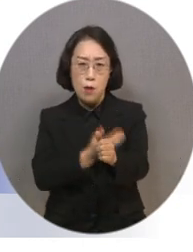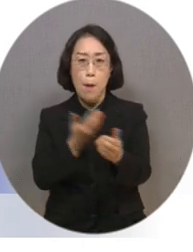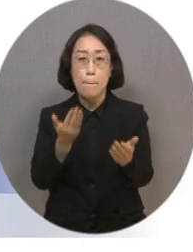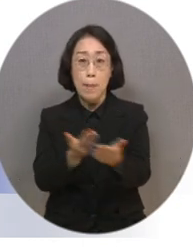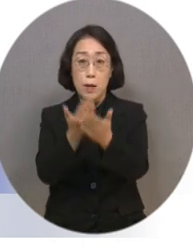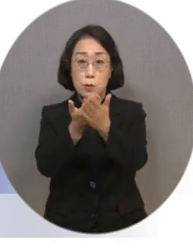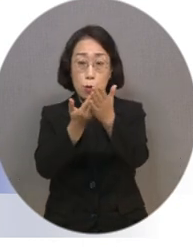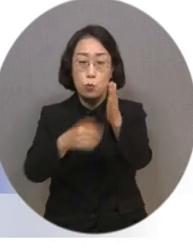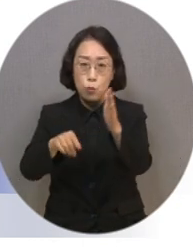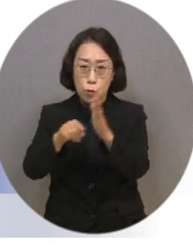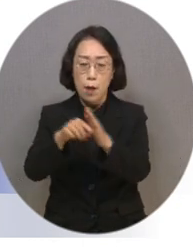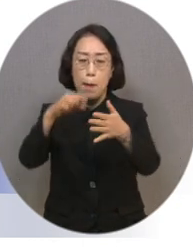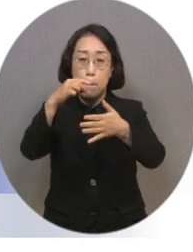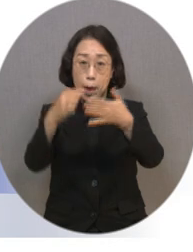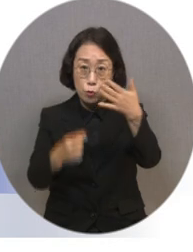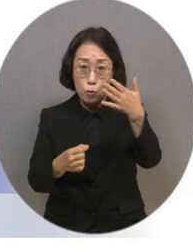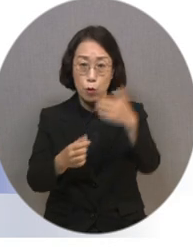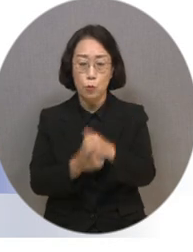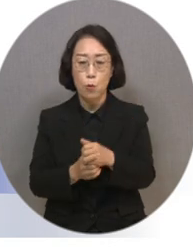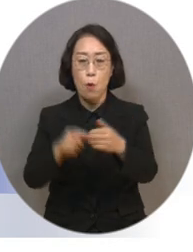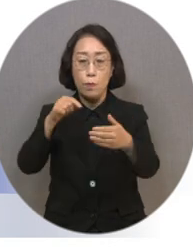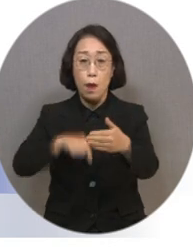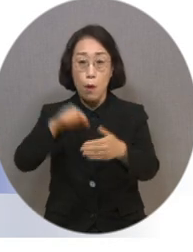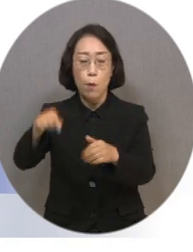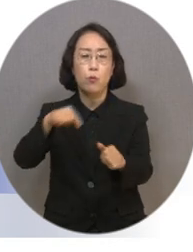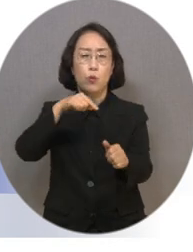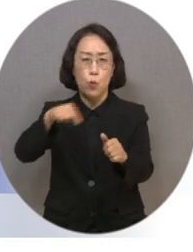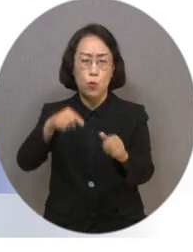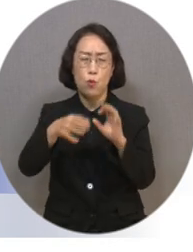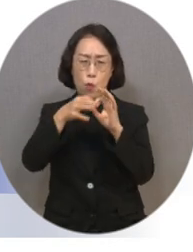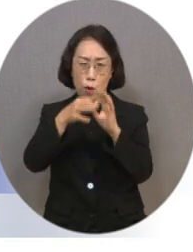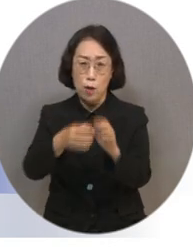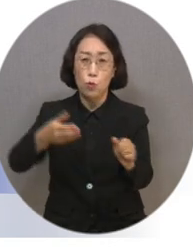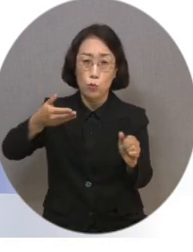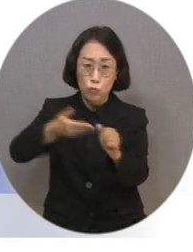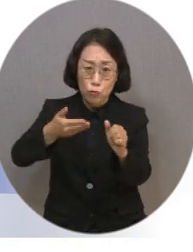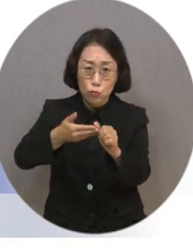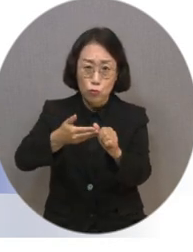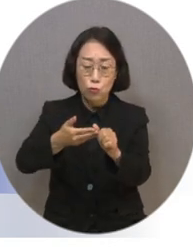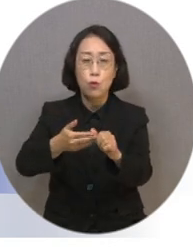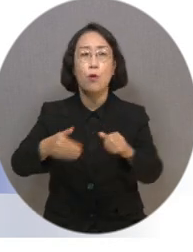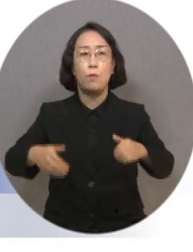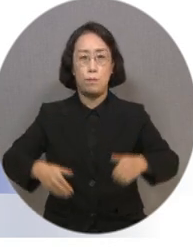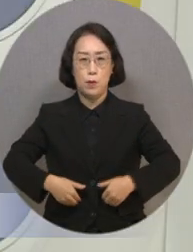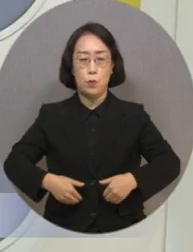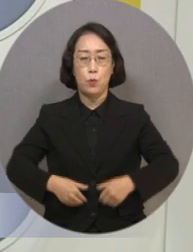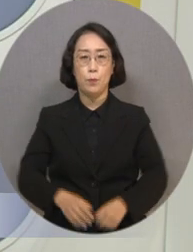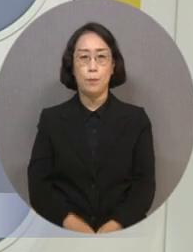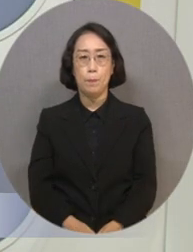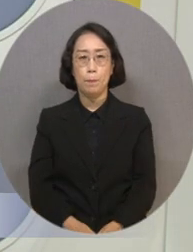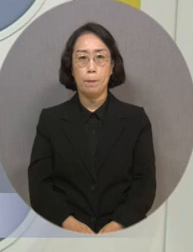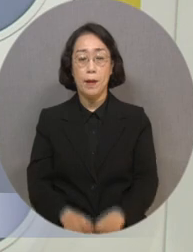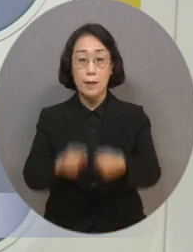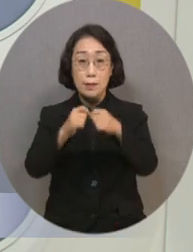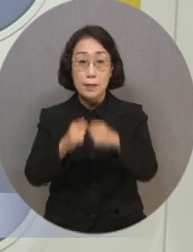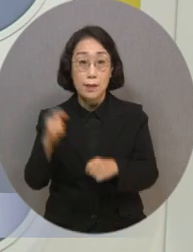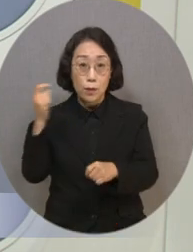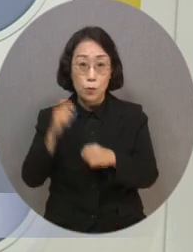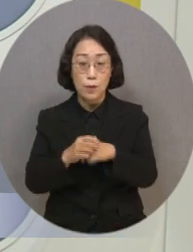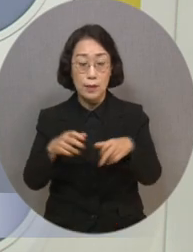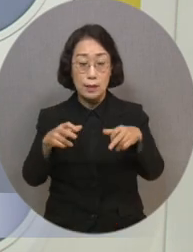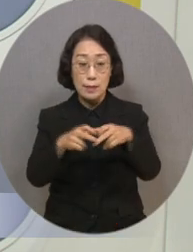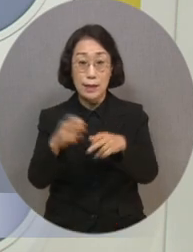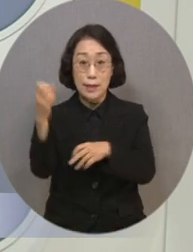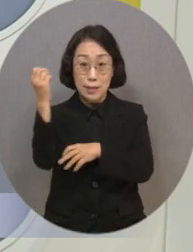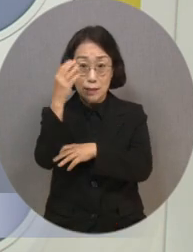매뉴얼 개발과 정기적인 내외부 교육을 통한 전문성 확보가 필요해 보입니다 더 자세한 뉴스는 장애인